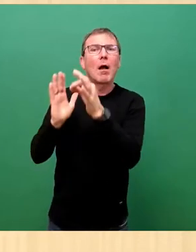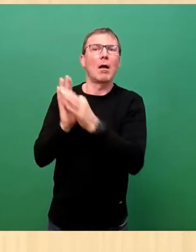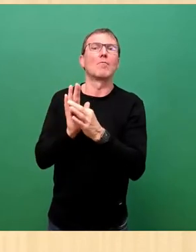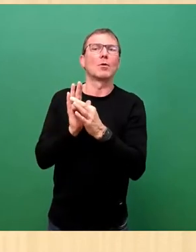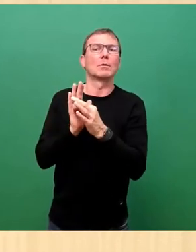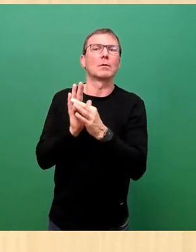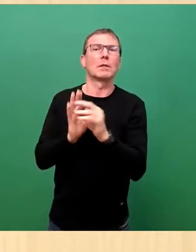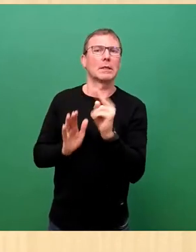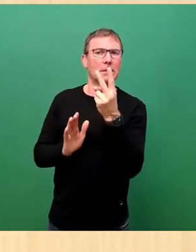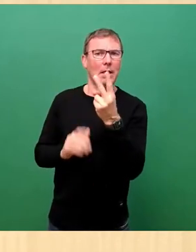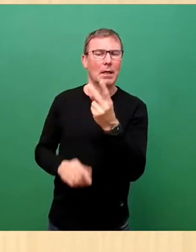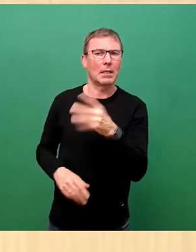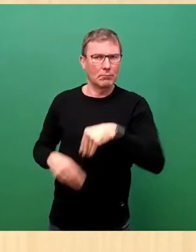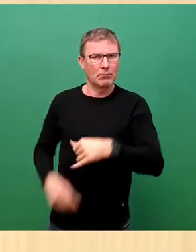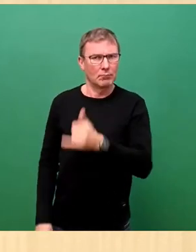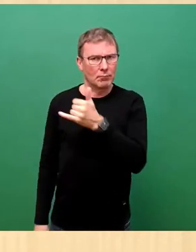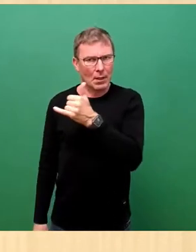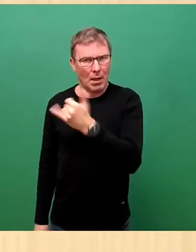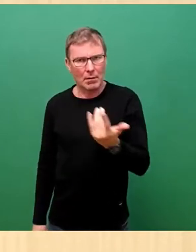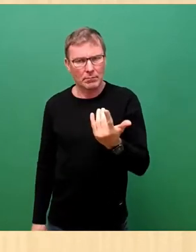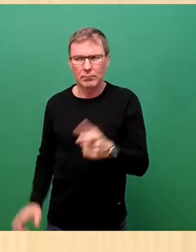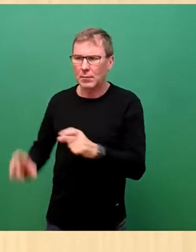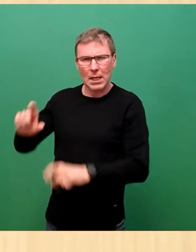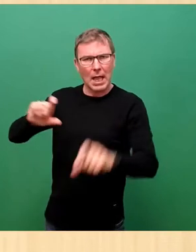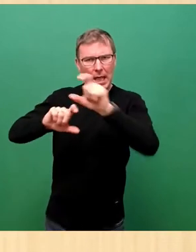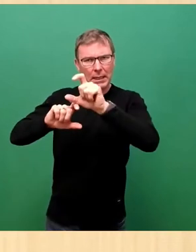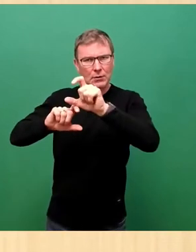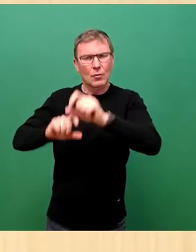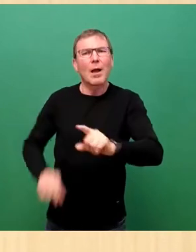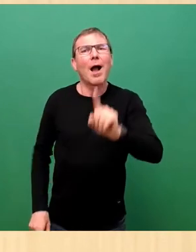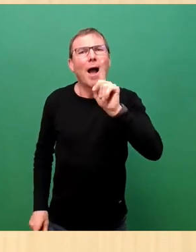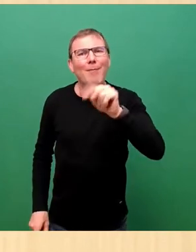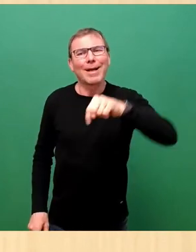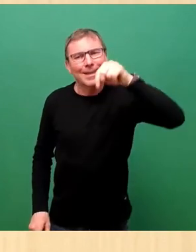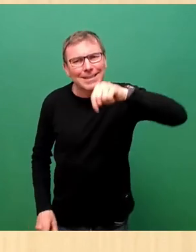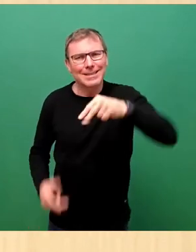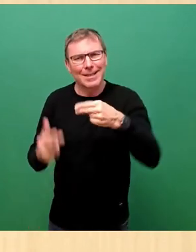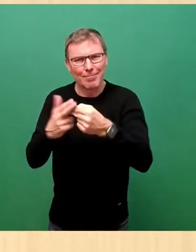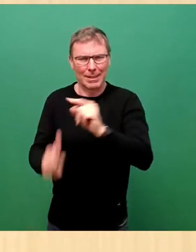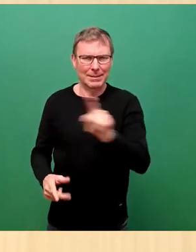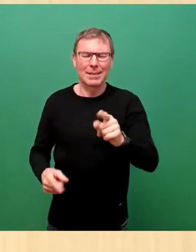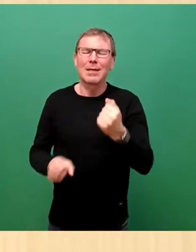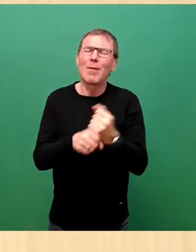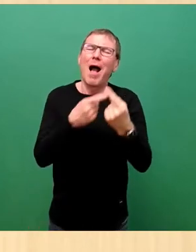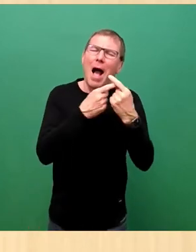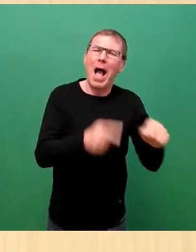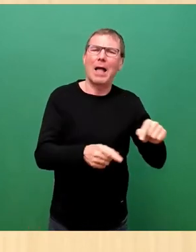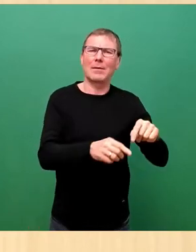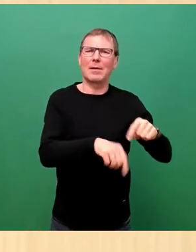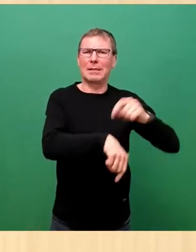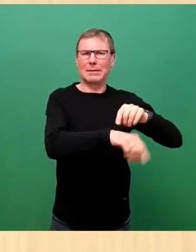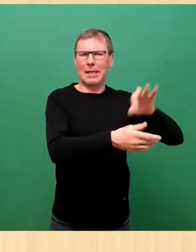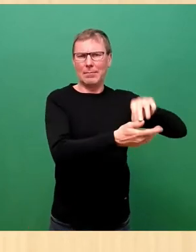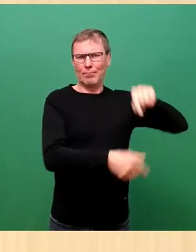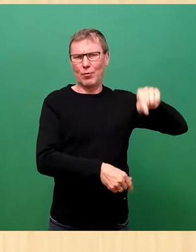2 aus der Ergänzung der Dissidenten, aber das sollten wir an anderer Stelle und vor allem natürlich auch